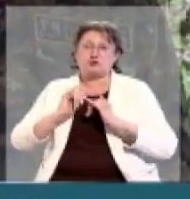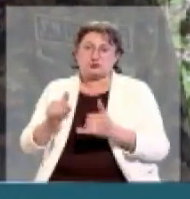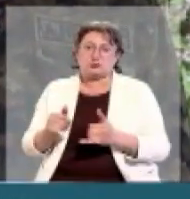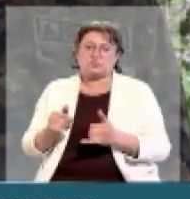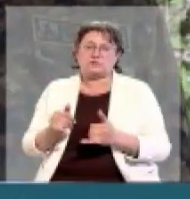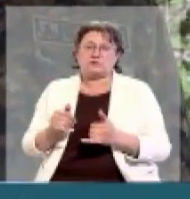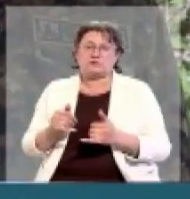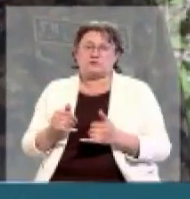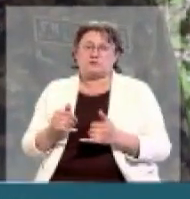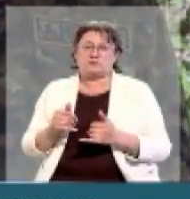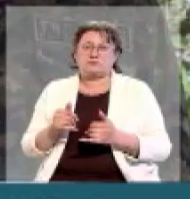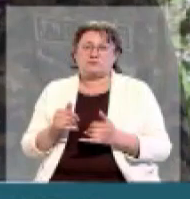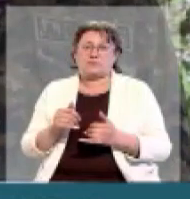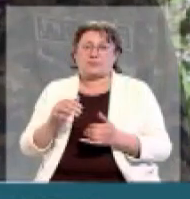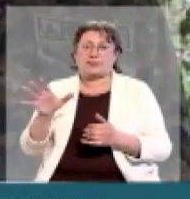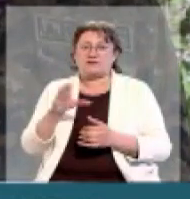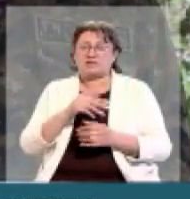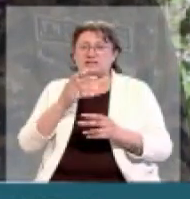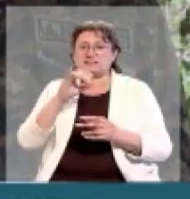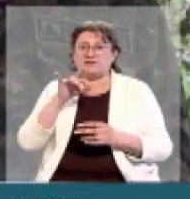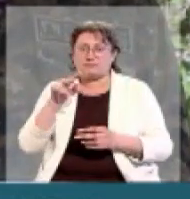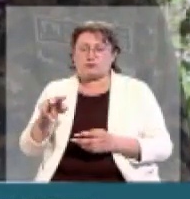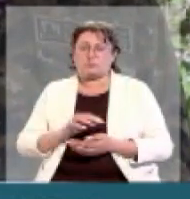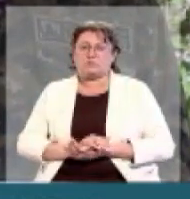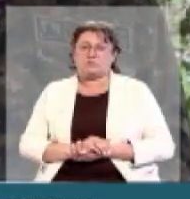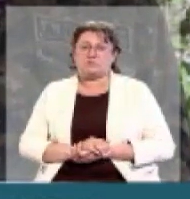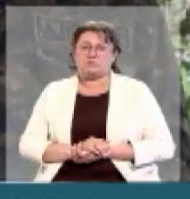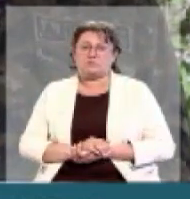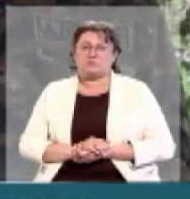чтить все эти символы.